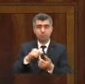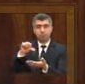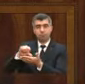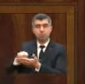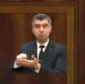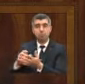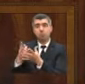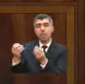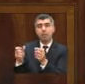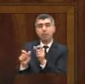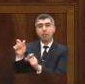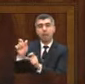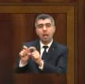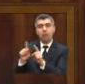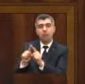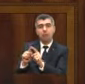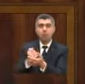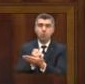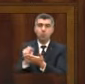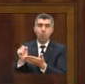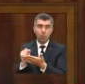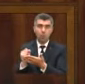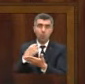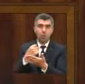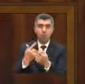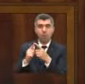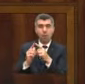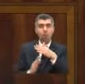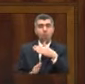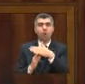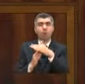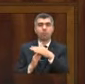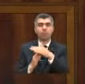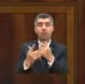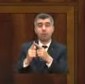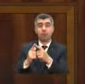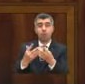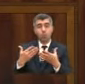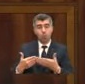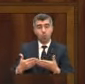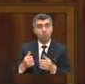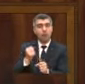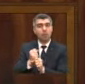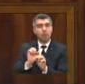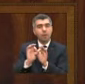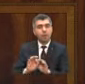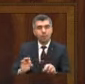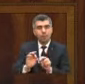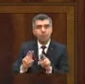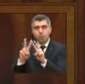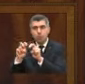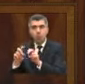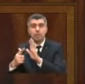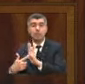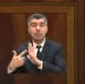العمال بقرار ديال الشعبويه بقرار ديال نهاء الاحتكار وتشردوا اليوم، حتى واحد ما سول فيهم هذه